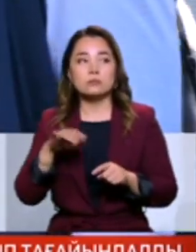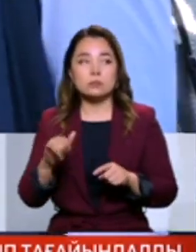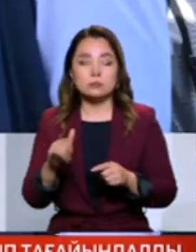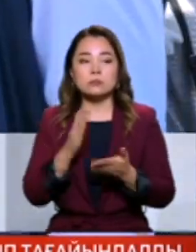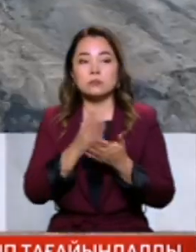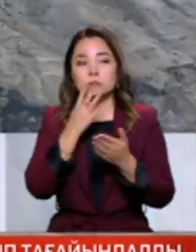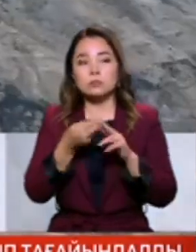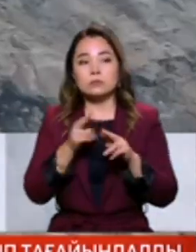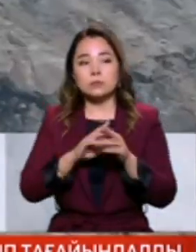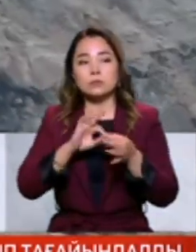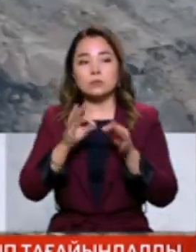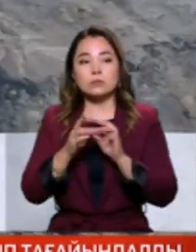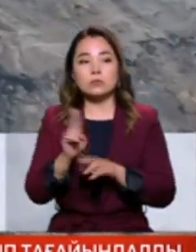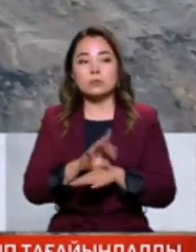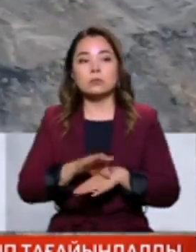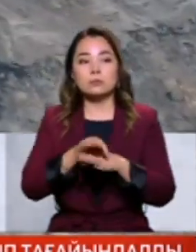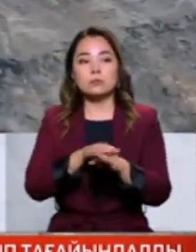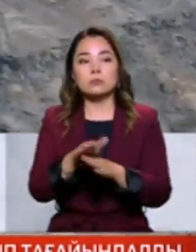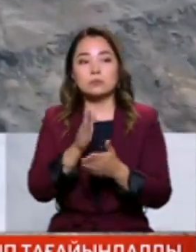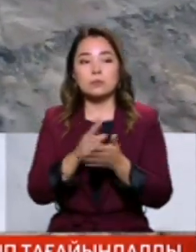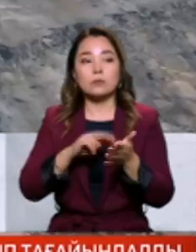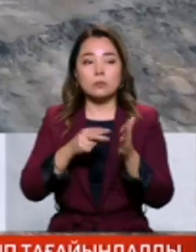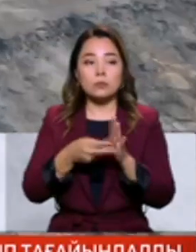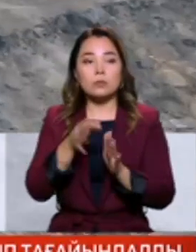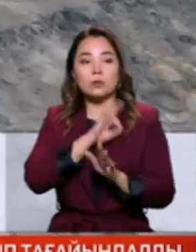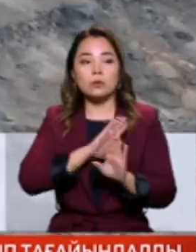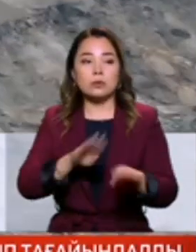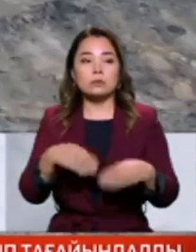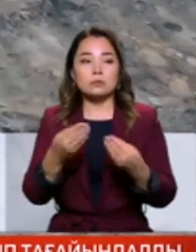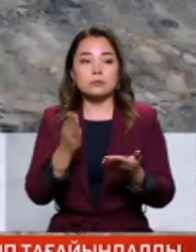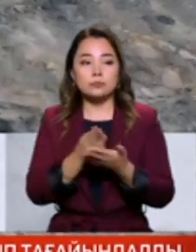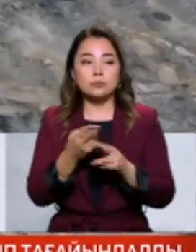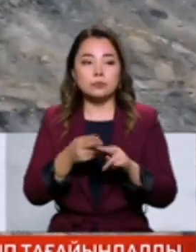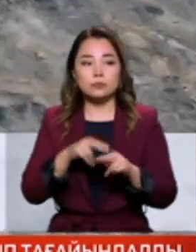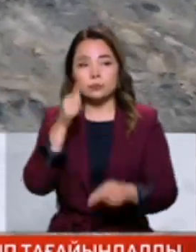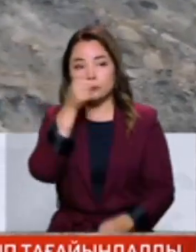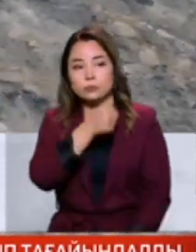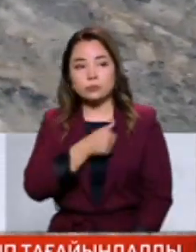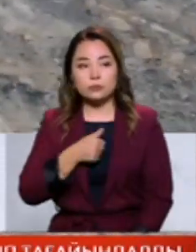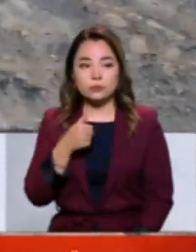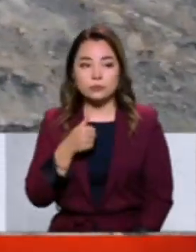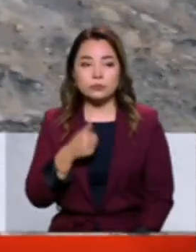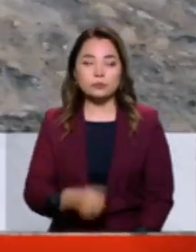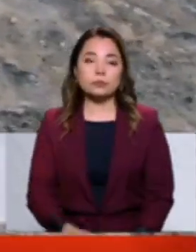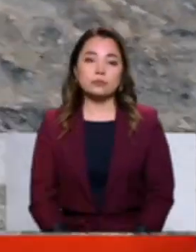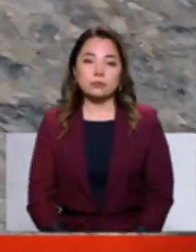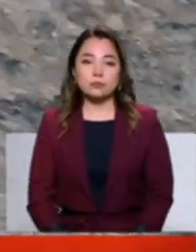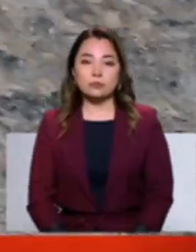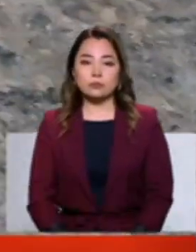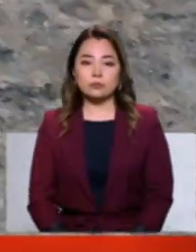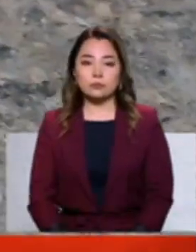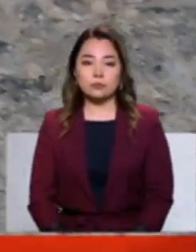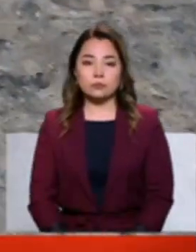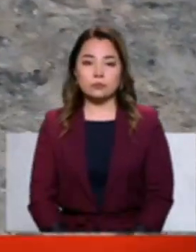құбырын күрделі жөндеуден өткізіп жатыр. Ол жоба биыл пайдалануға берілмек. Аягөз Оралбайқызы, Зербай Нұрбай, Қазақстан ұлттық арнасы, Маңғыстау облысы.